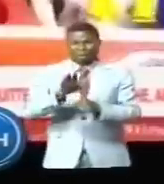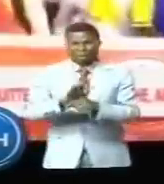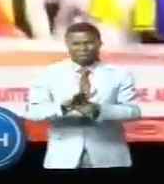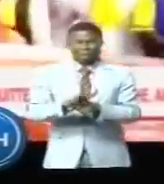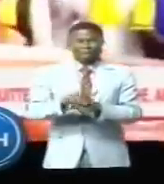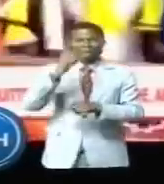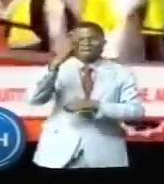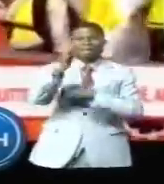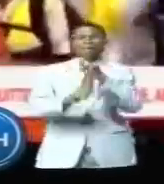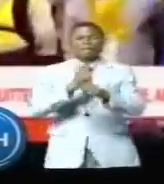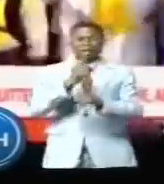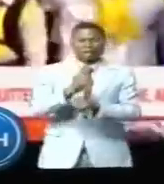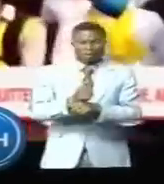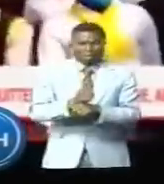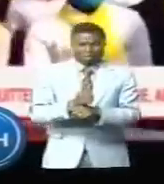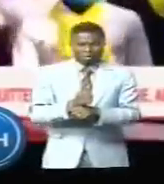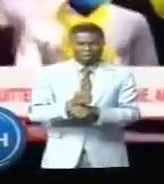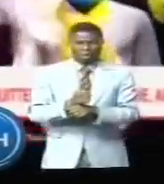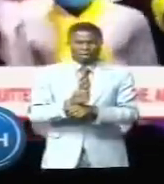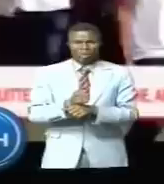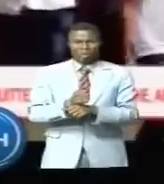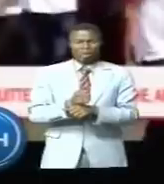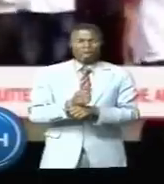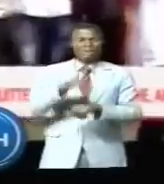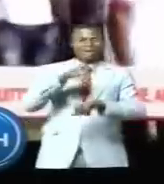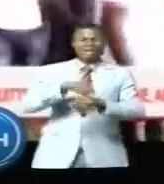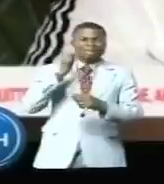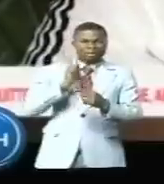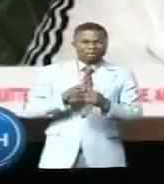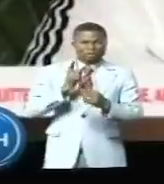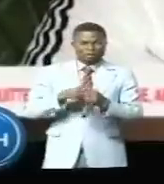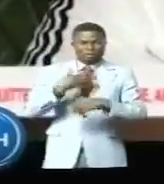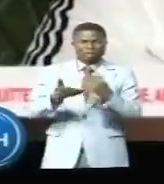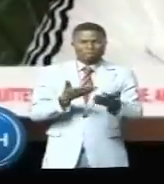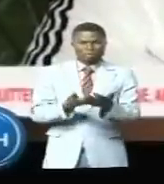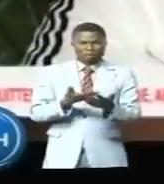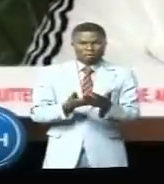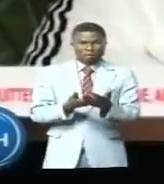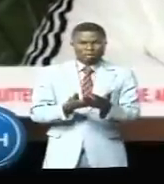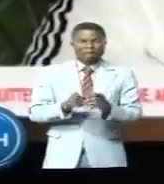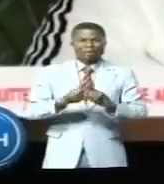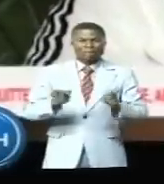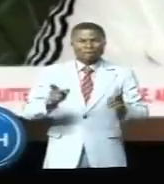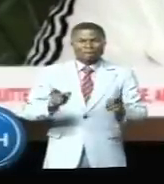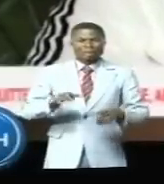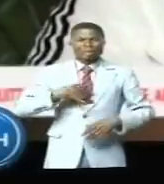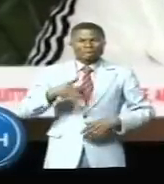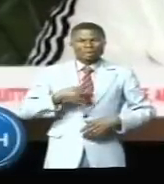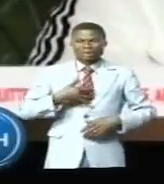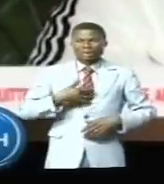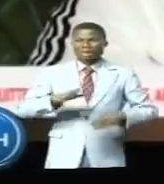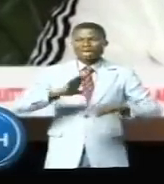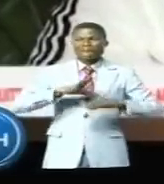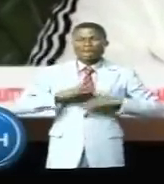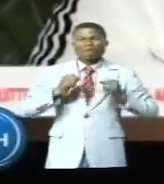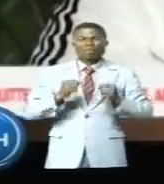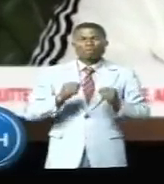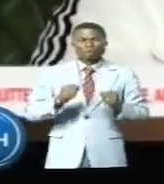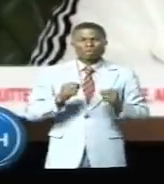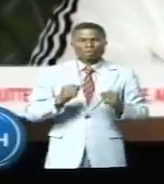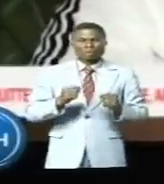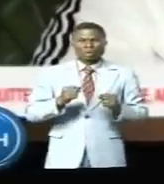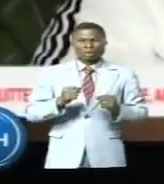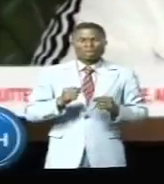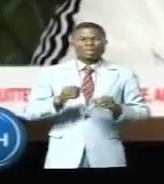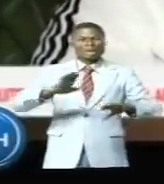année, pendant une période très difficile. C'est un sentiment de très très grande satisfaction. De très